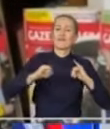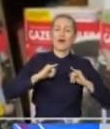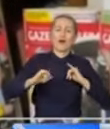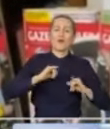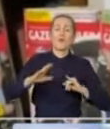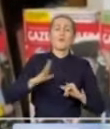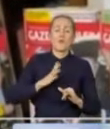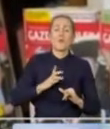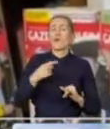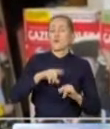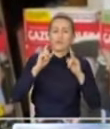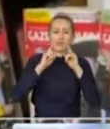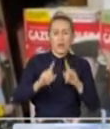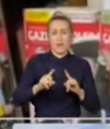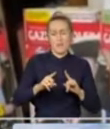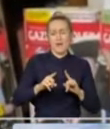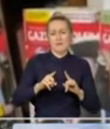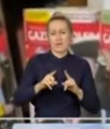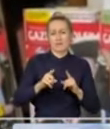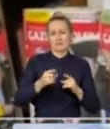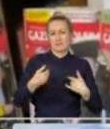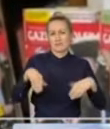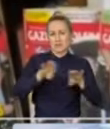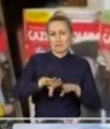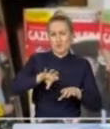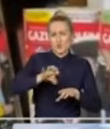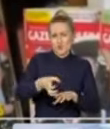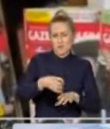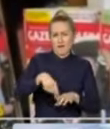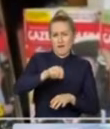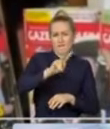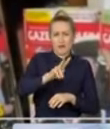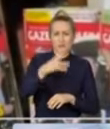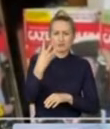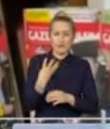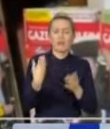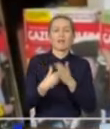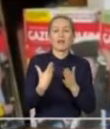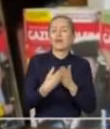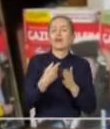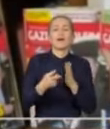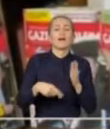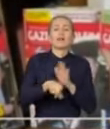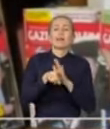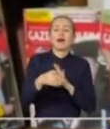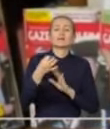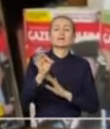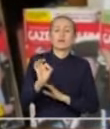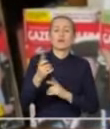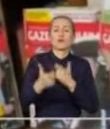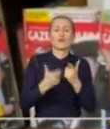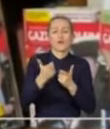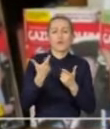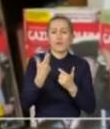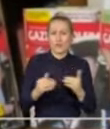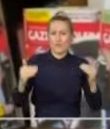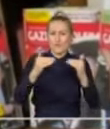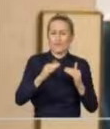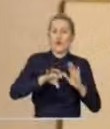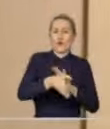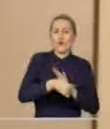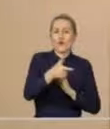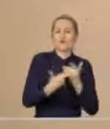zasadzie prawie że zamknęła Trójkąt Wyszehradzki na rzecz zresztą bardzo nierównoprawnego Trójkąta